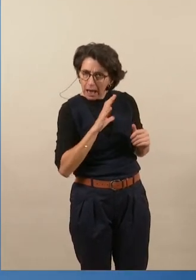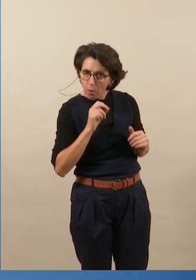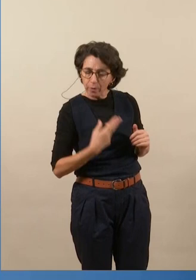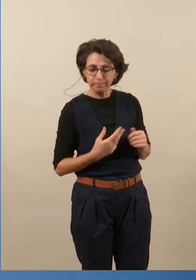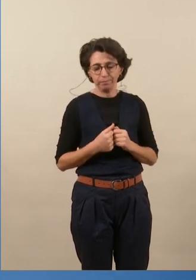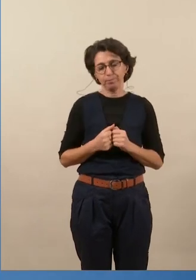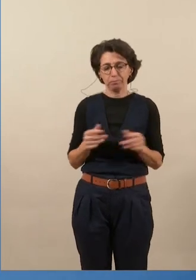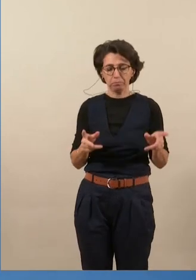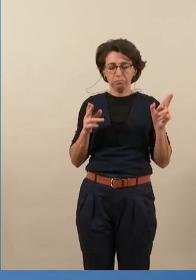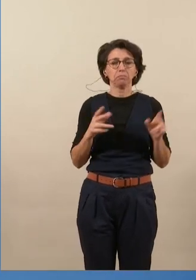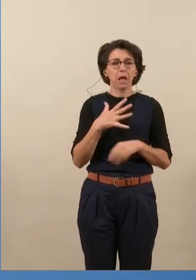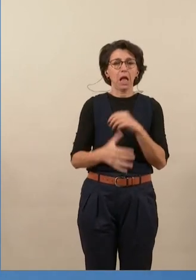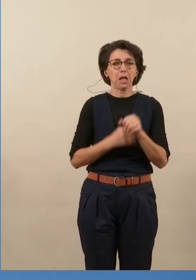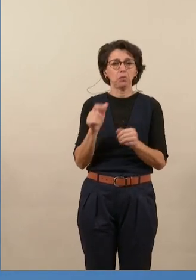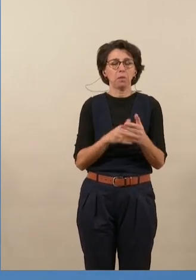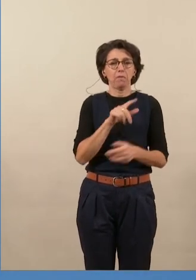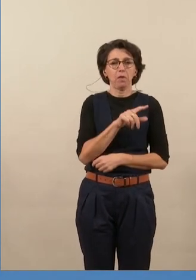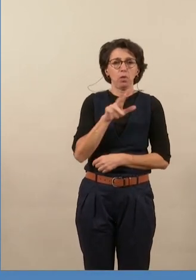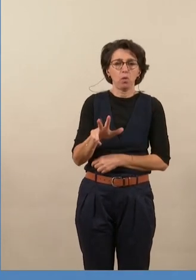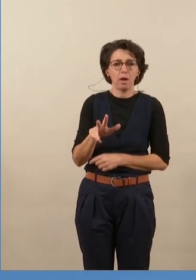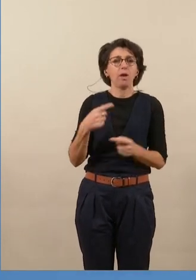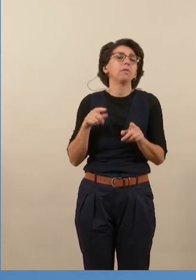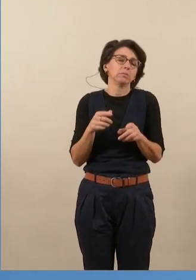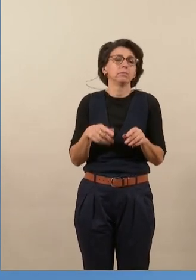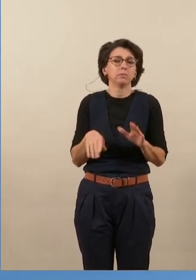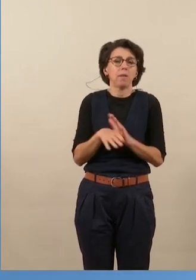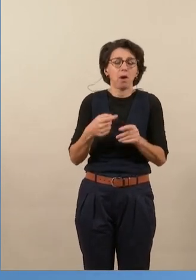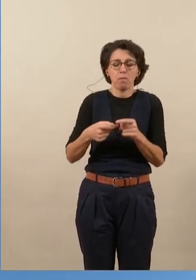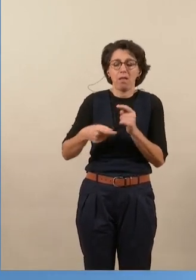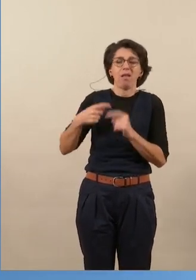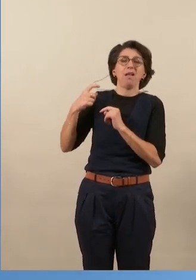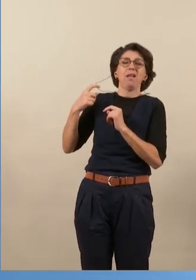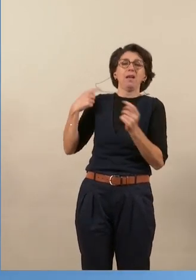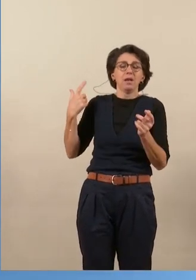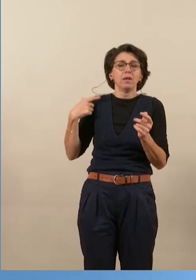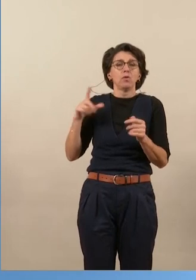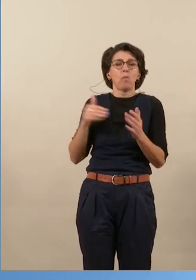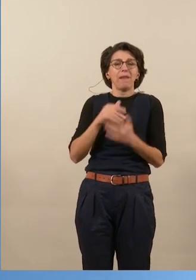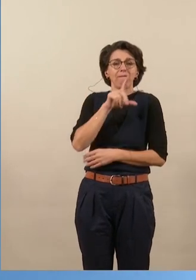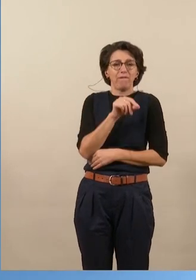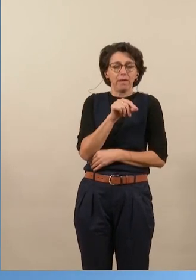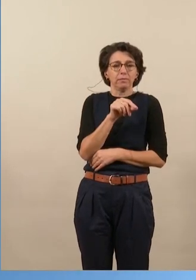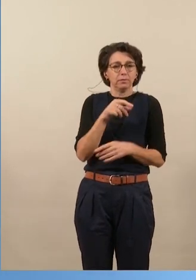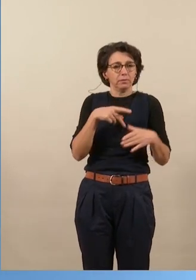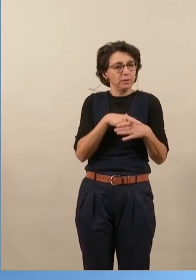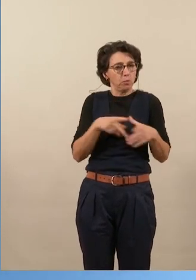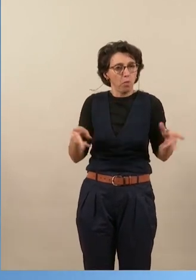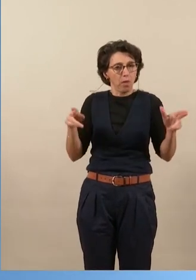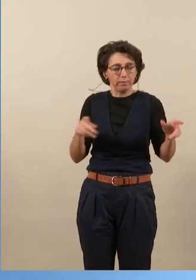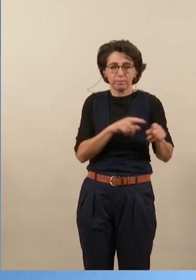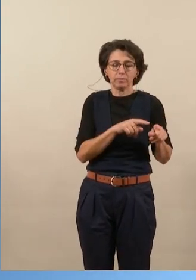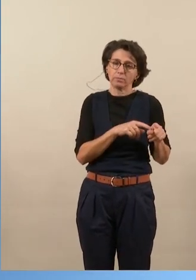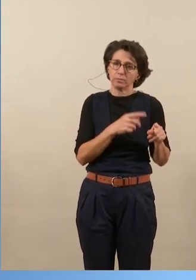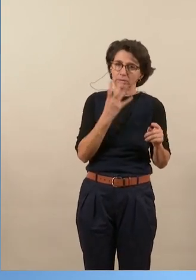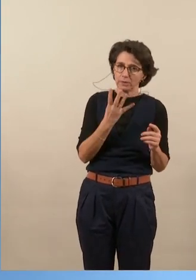on est donc on est reparti dès le début du du mandat en 2020 où là où nous avions présenter dans ce rapport quatre objectifs quatre